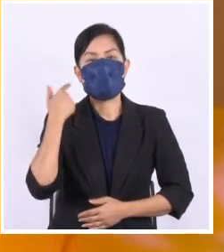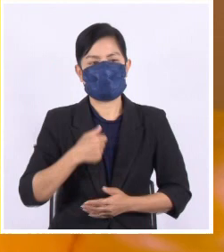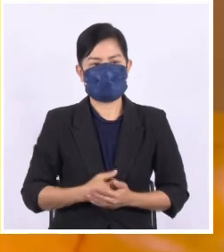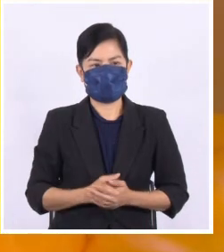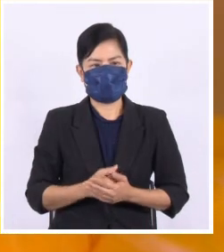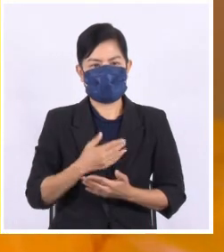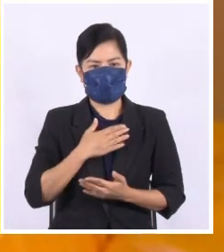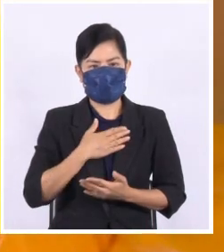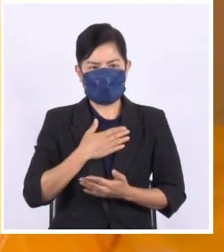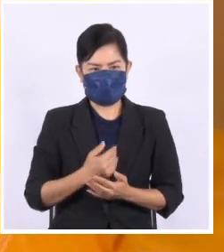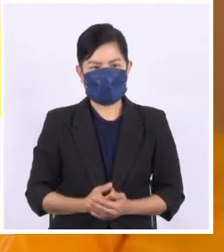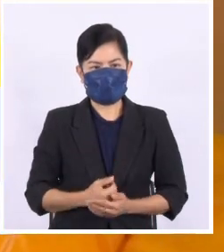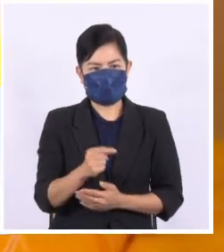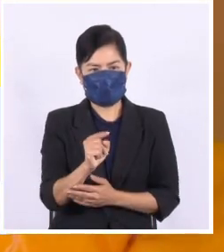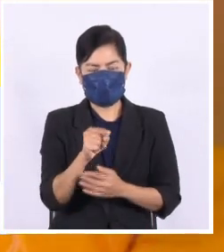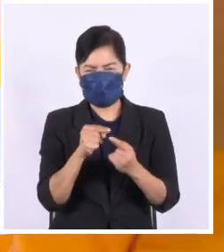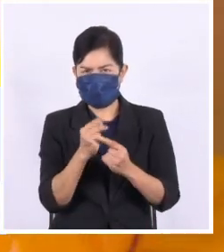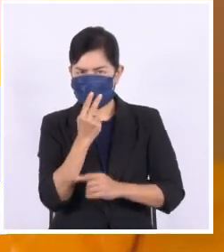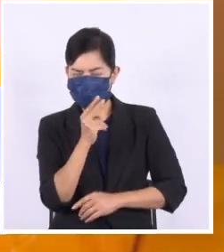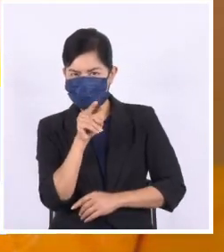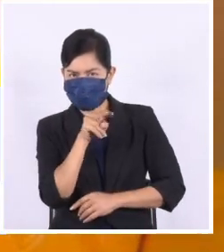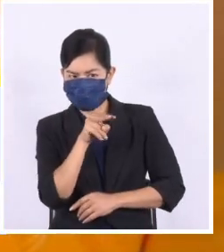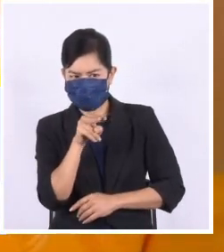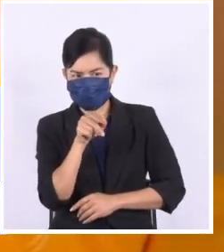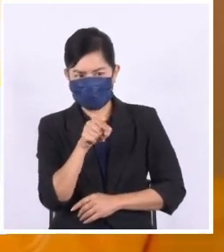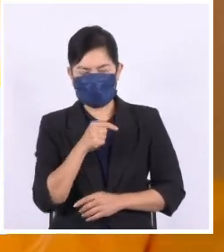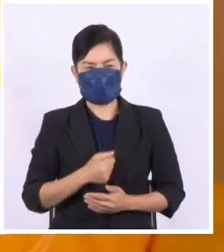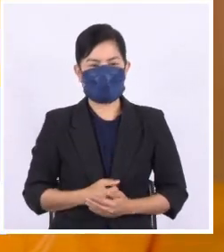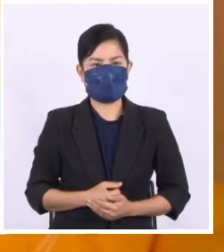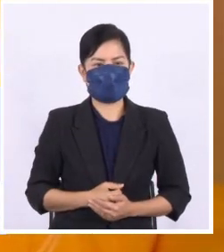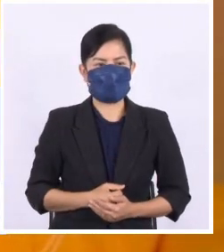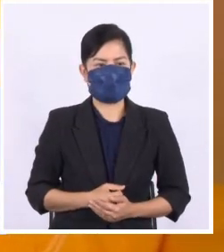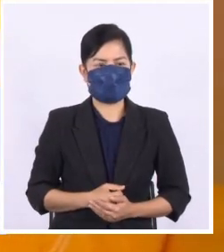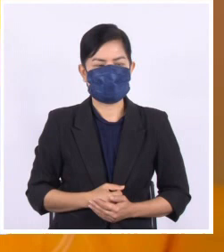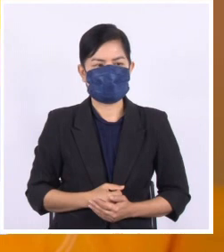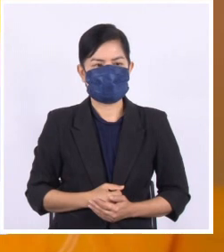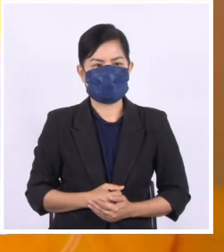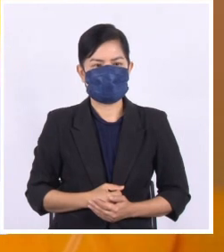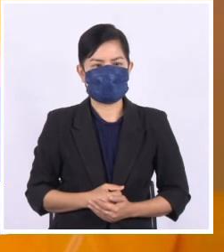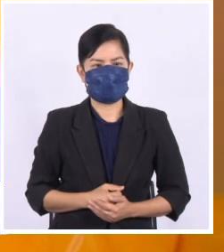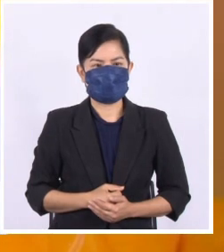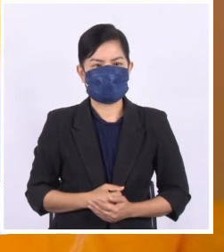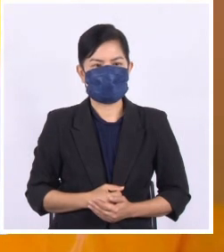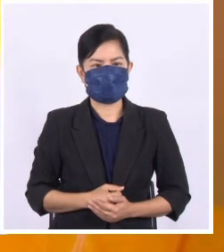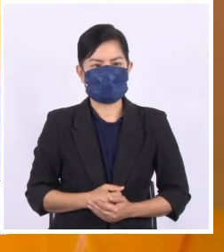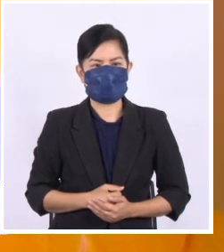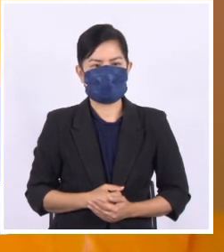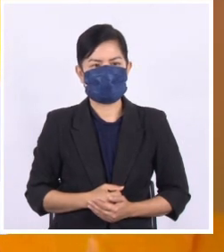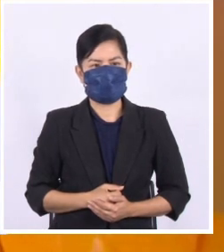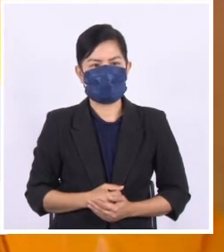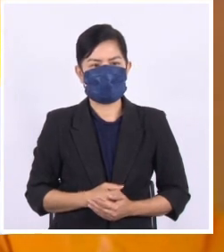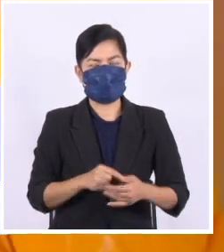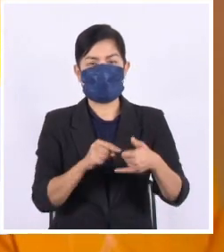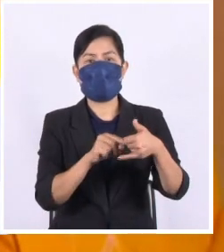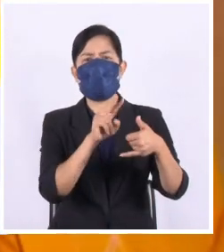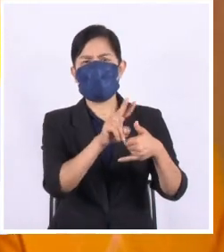ขณะที่ผมกำลังดักมองอยู่ครับทีเนี้ยพอดีแฟนผมเป็นคนเอา